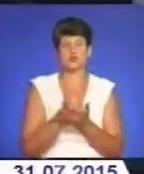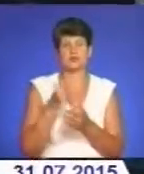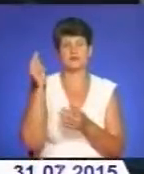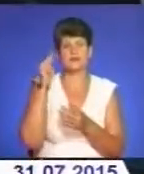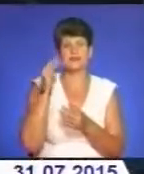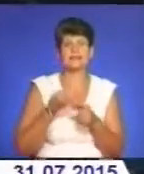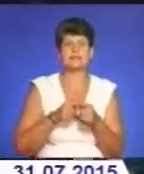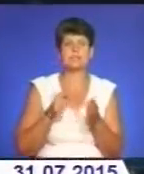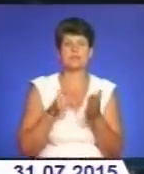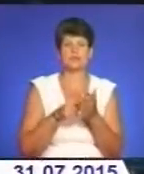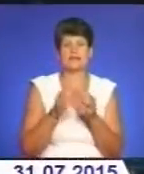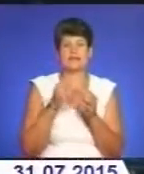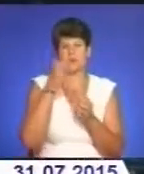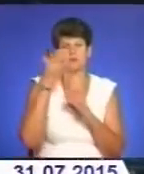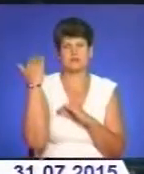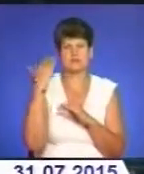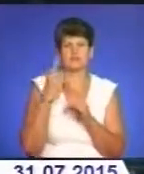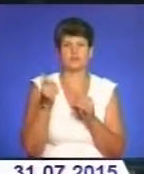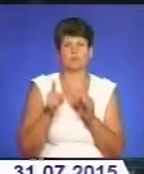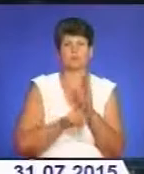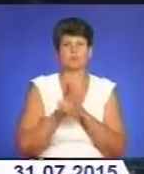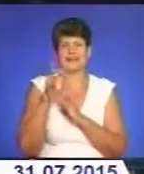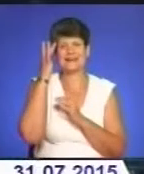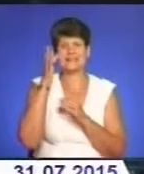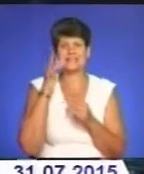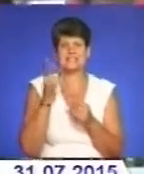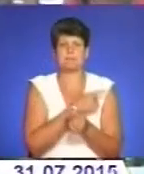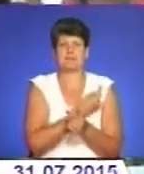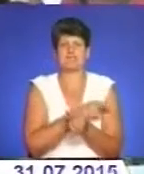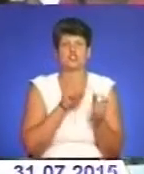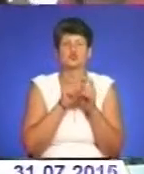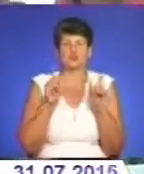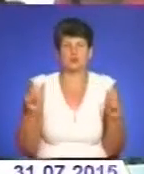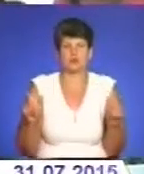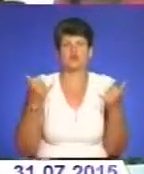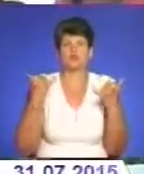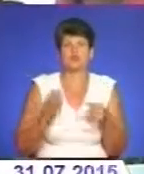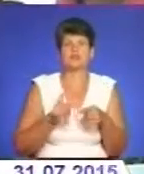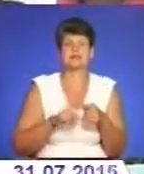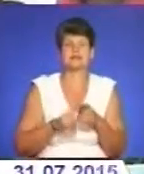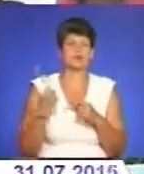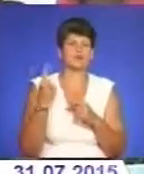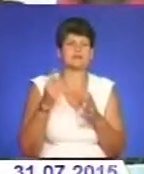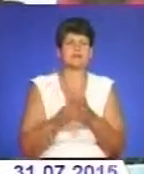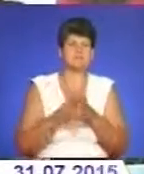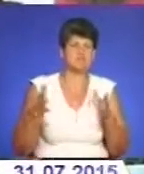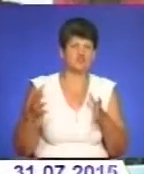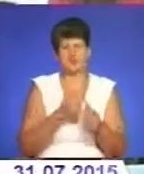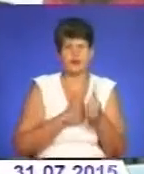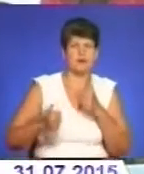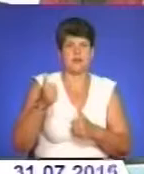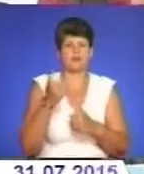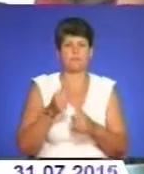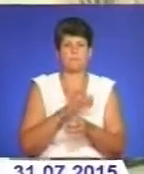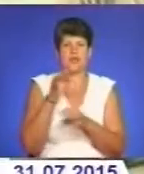цією метою 10 років тому у Тернополі започаткували літні медичні школи. Сьогодні це один із найбільш рейтингових проєктів серед